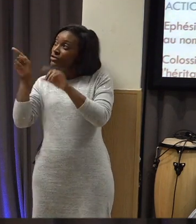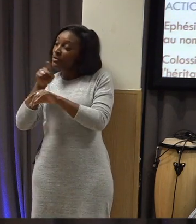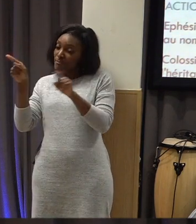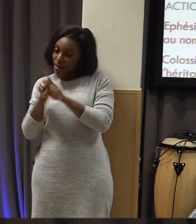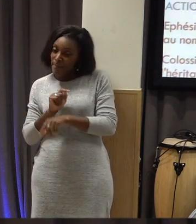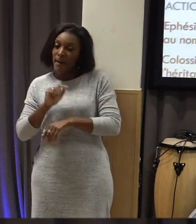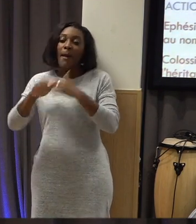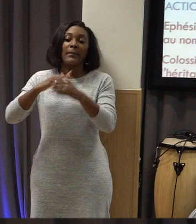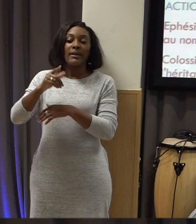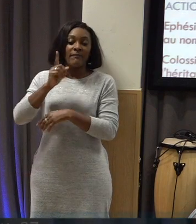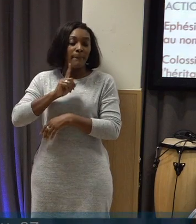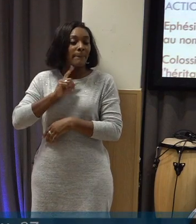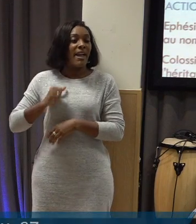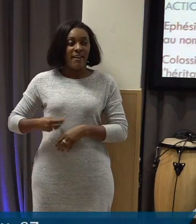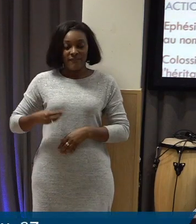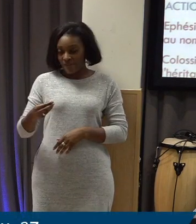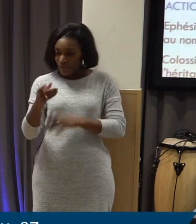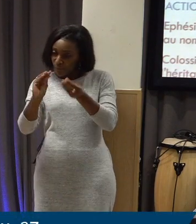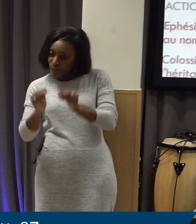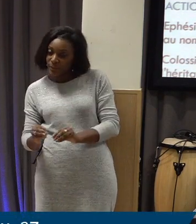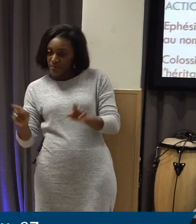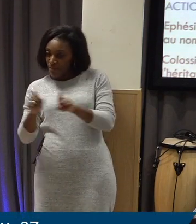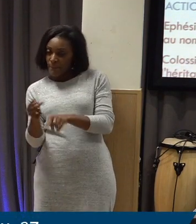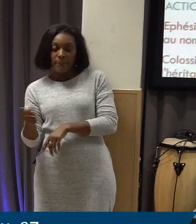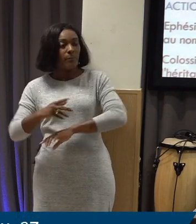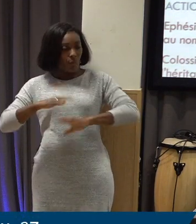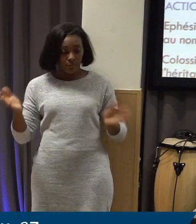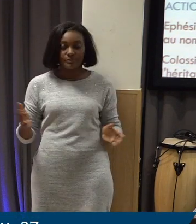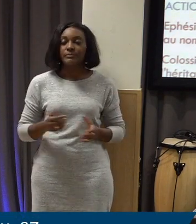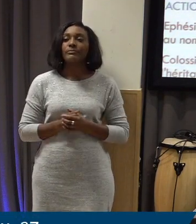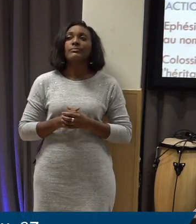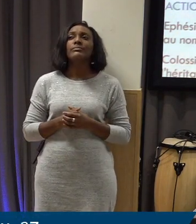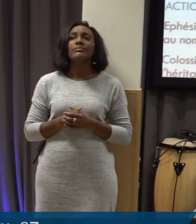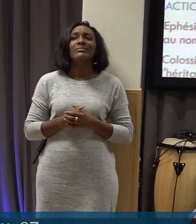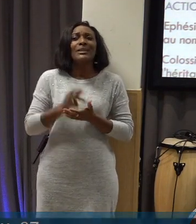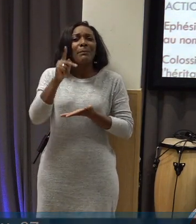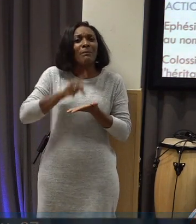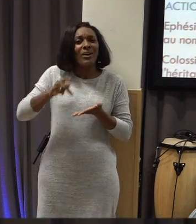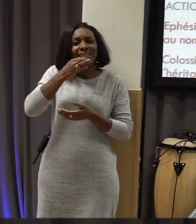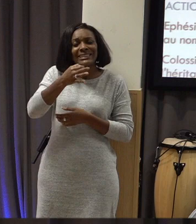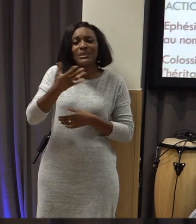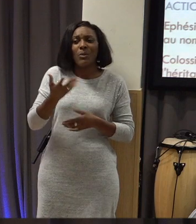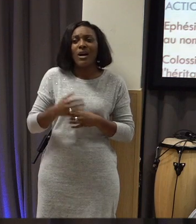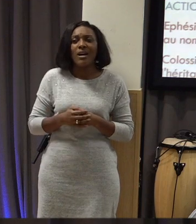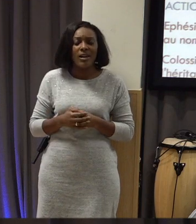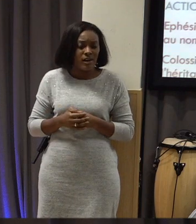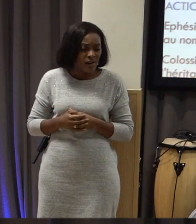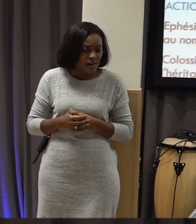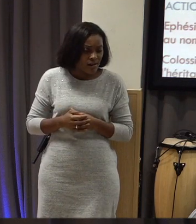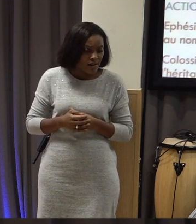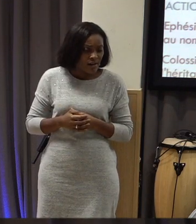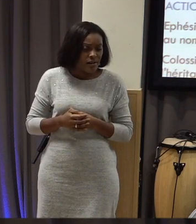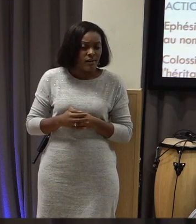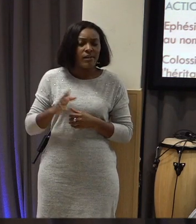la femme. Dans le Nouveau Testament, Paul voit plus loin en précisant que l'homme est l'image et la gloire de